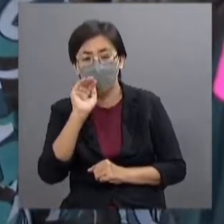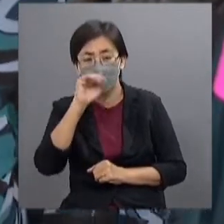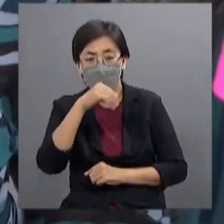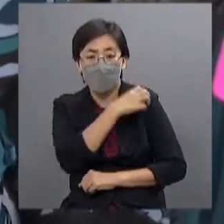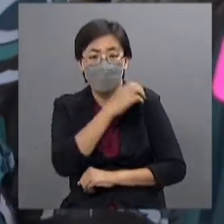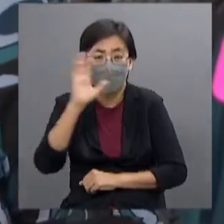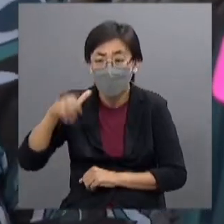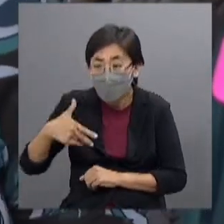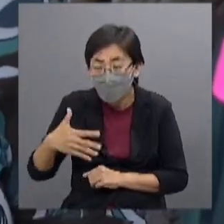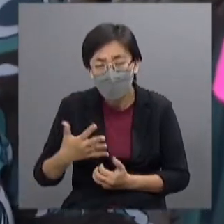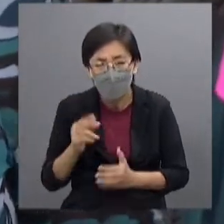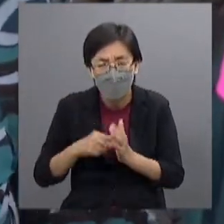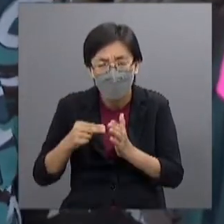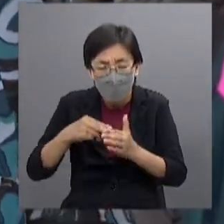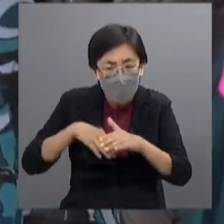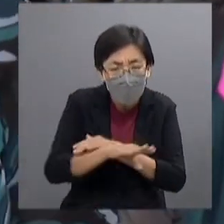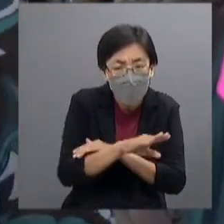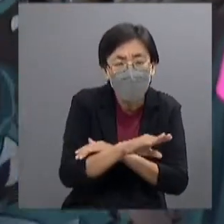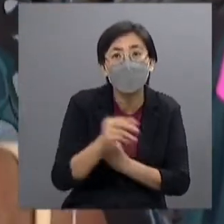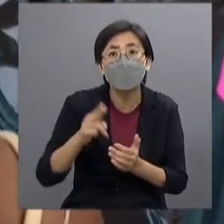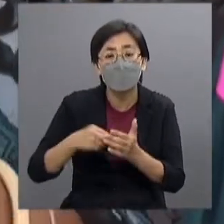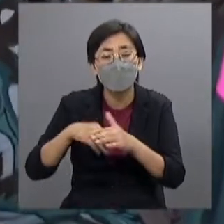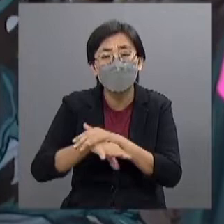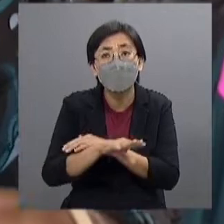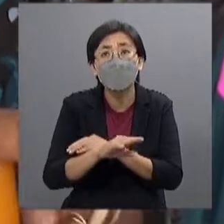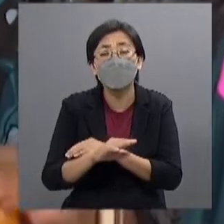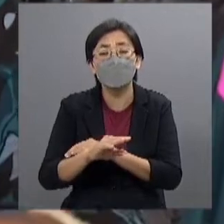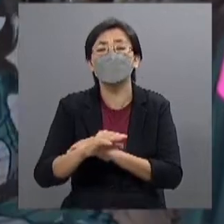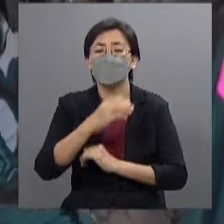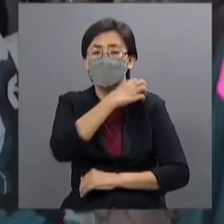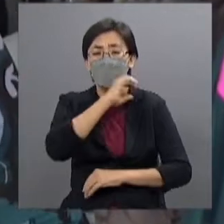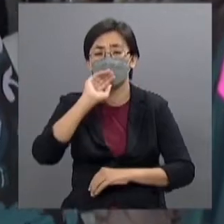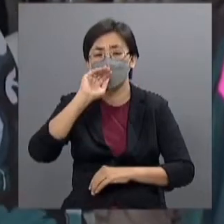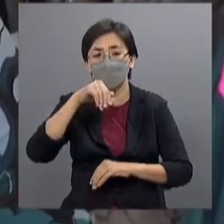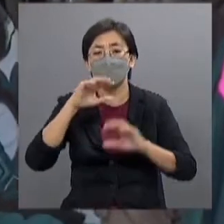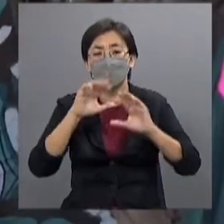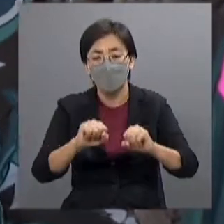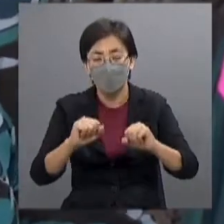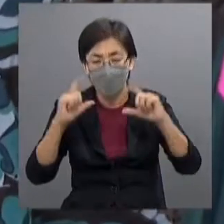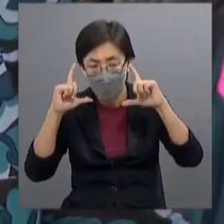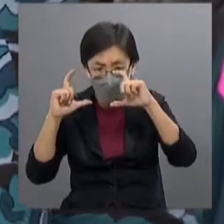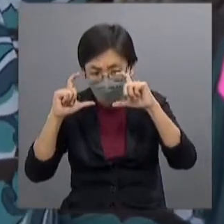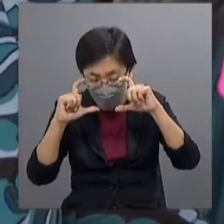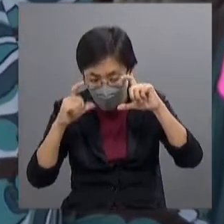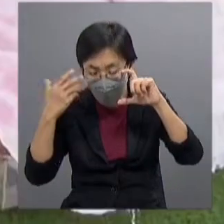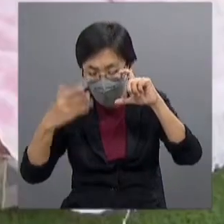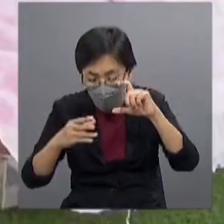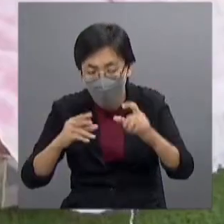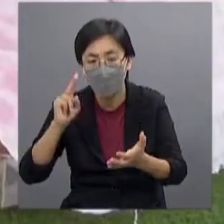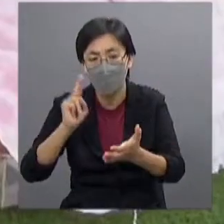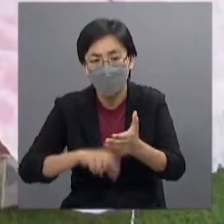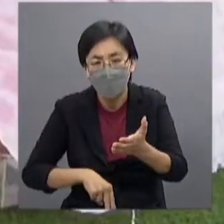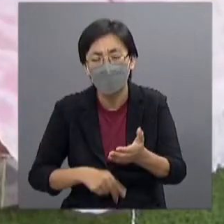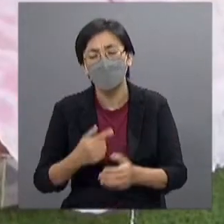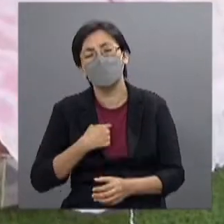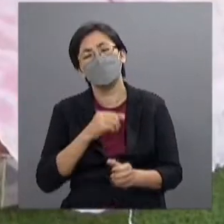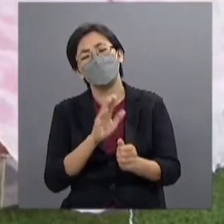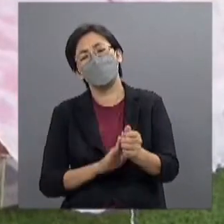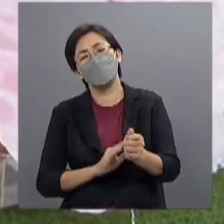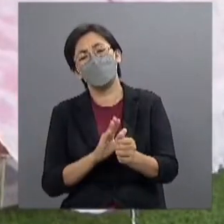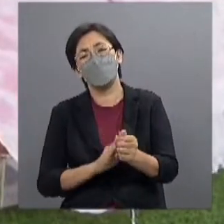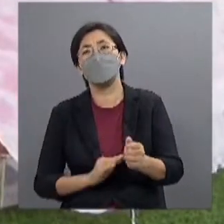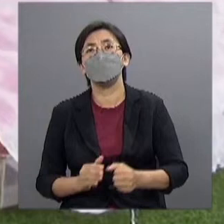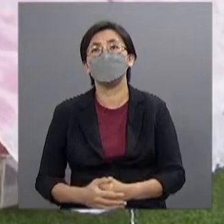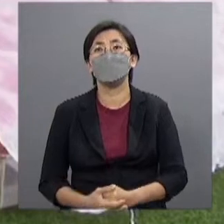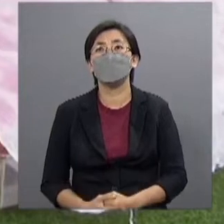ย ว ิ่งหนีเขาจับค่ะถ่ายรูปแล้วก็ไปปรับสงสาร ไม่ต่